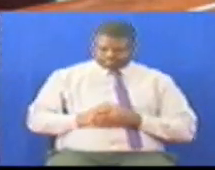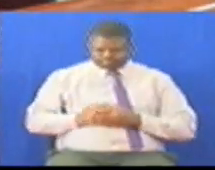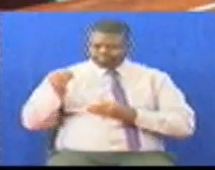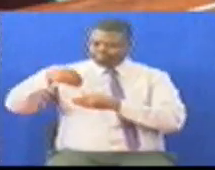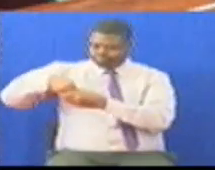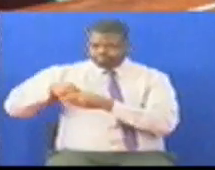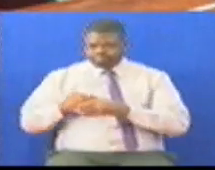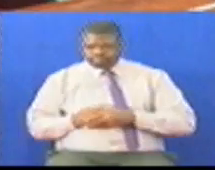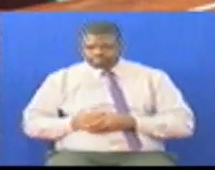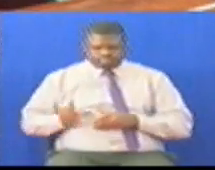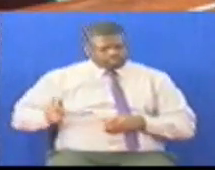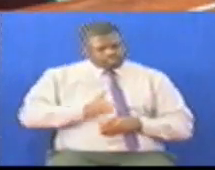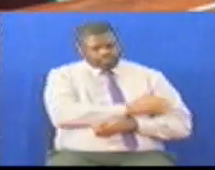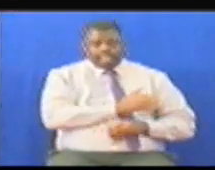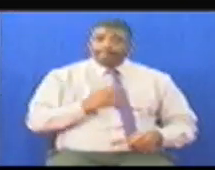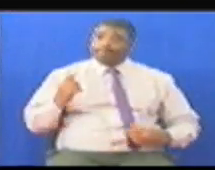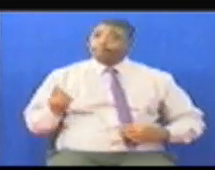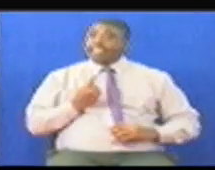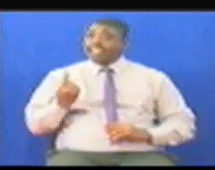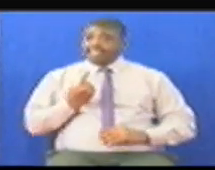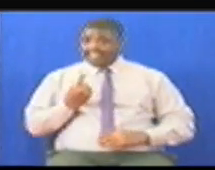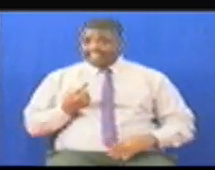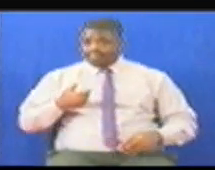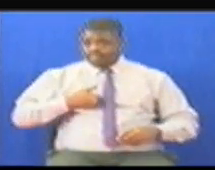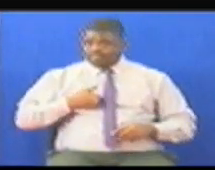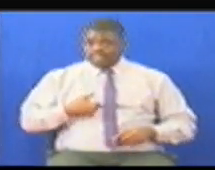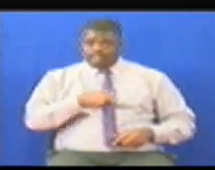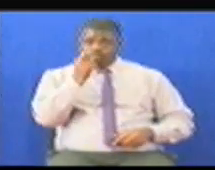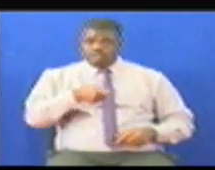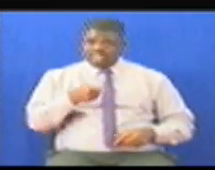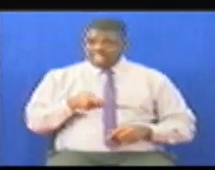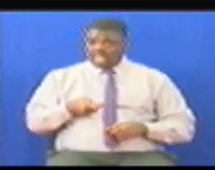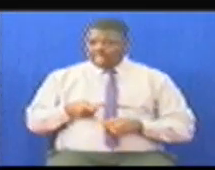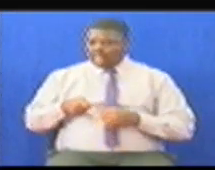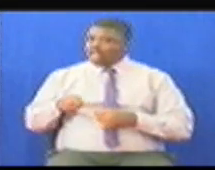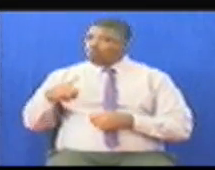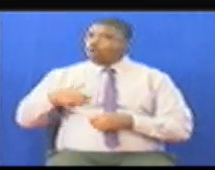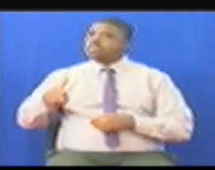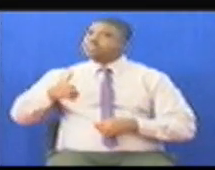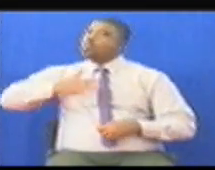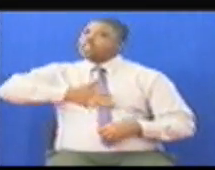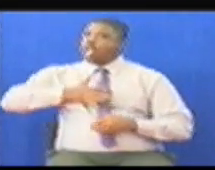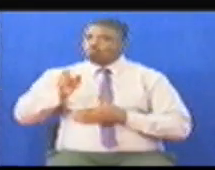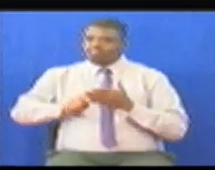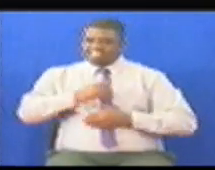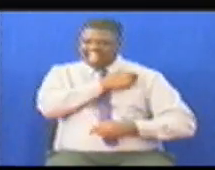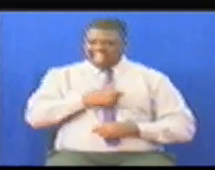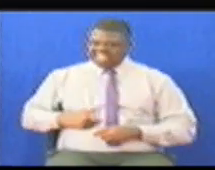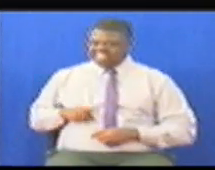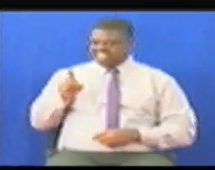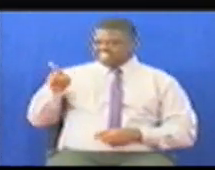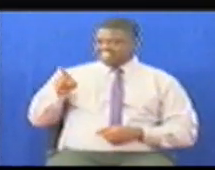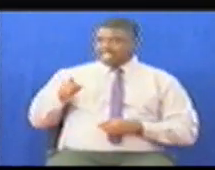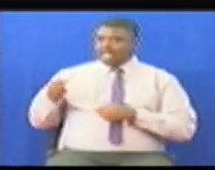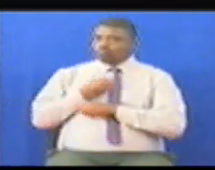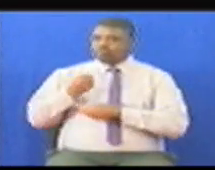mwenzangu ofisi ya rais, waziri pacha Mheshimiwa Suleiman Jafo, mbunge anayeshughulikia na tawala za